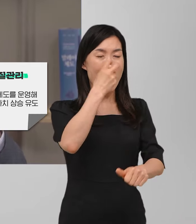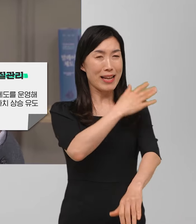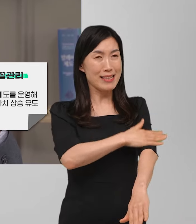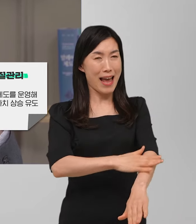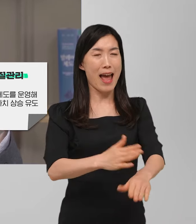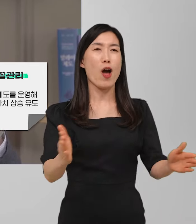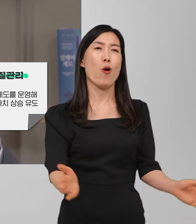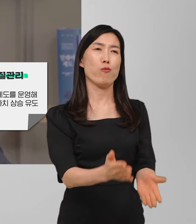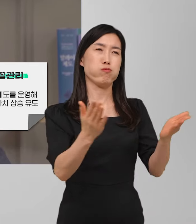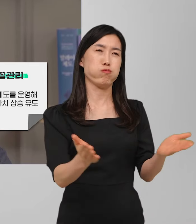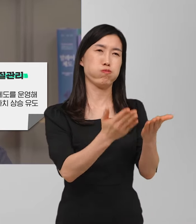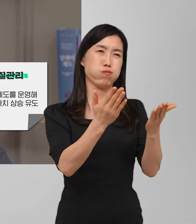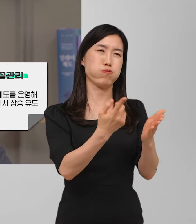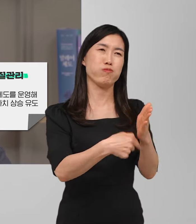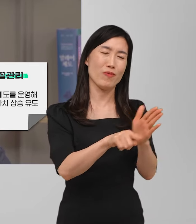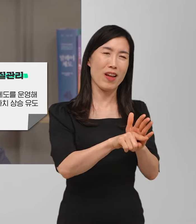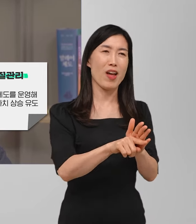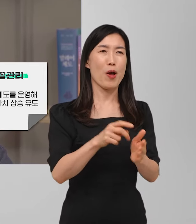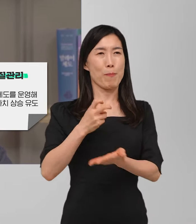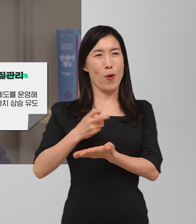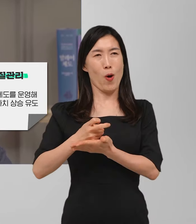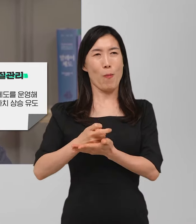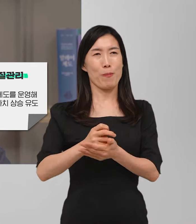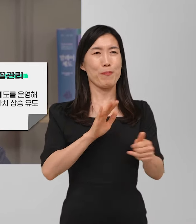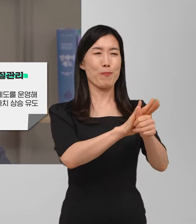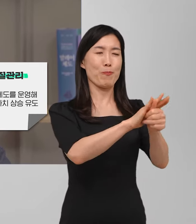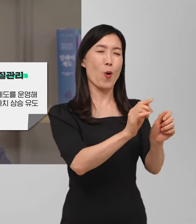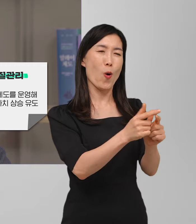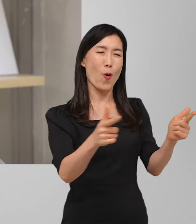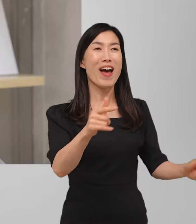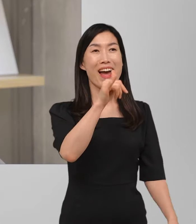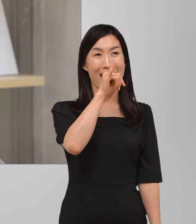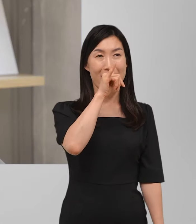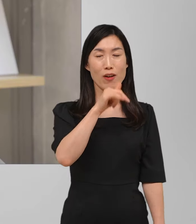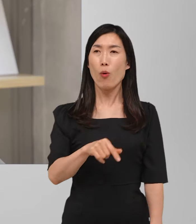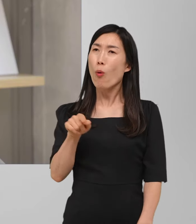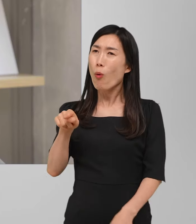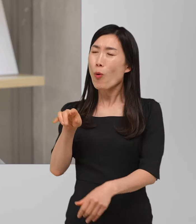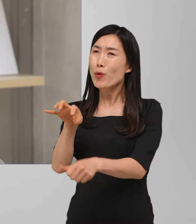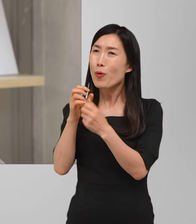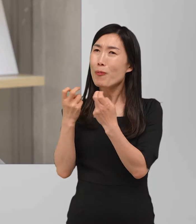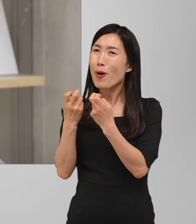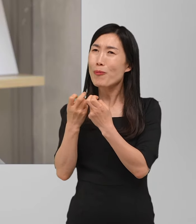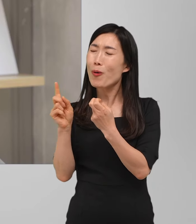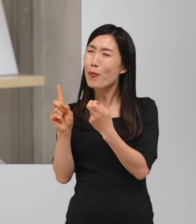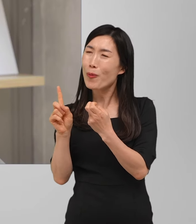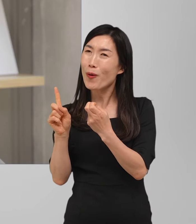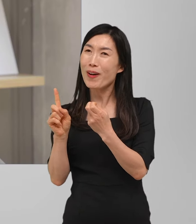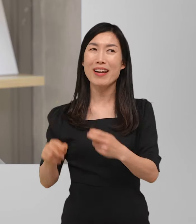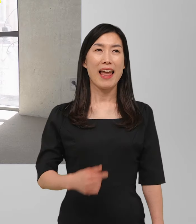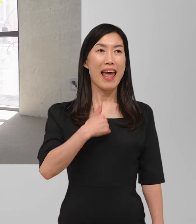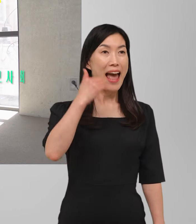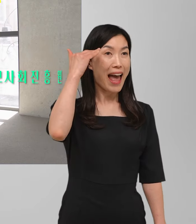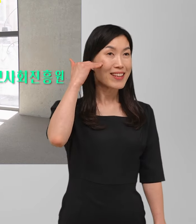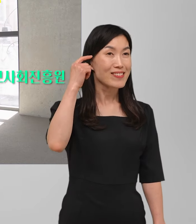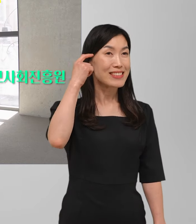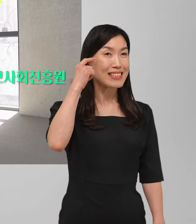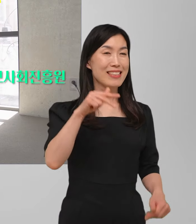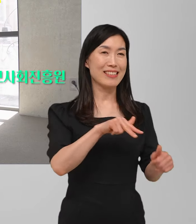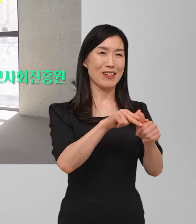가치를 높일 수 있도록 하는 여러 가지 지원 방안도 함께 규정을 하고 있습니다. 그럼 그런 것들은 어떻게 이용을 할 수가 있는 거죠?